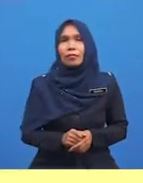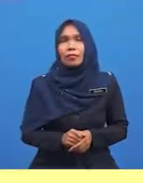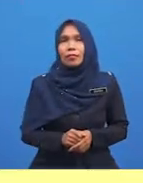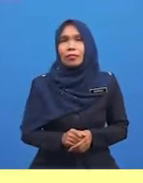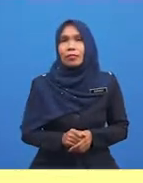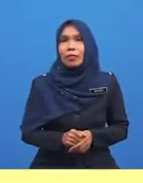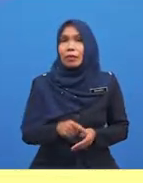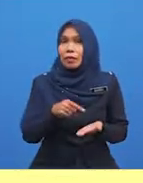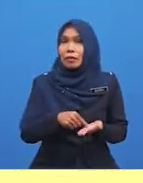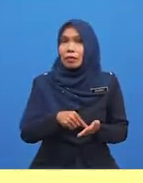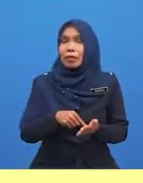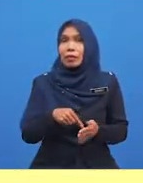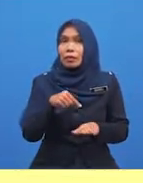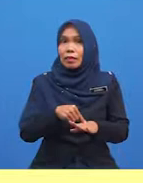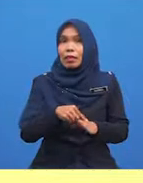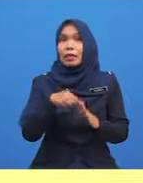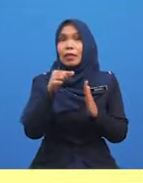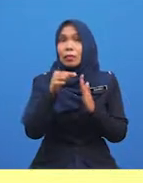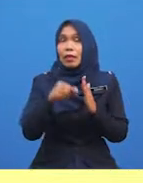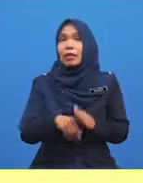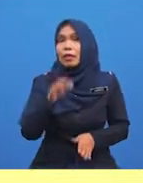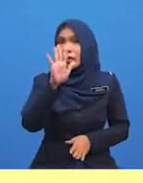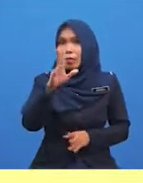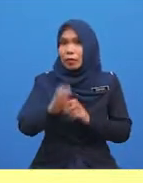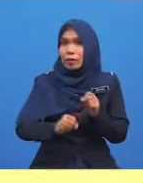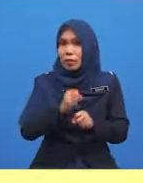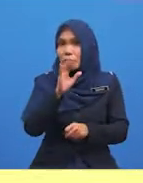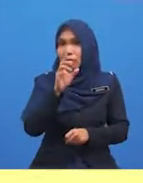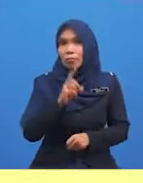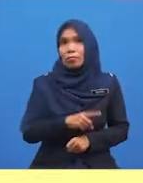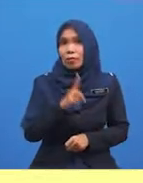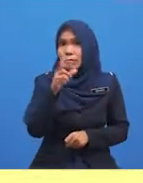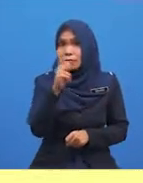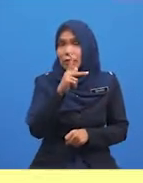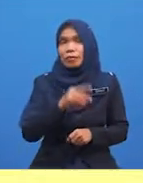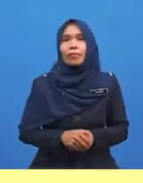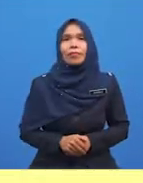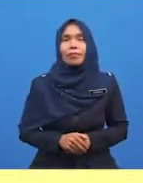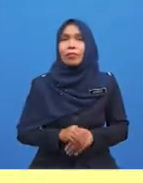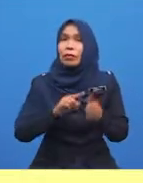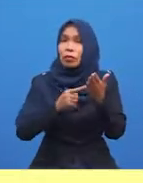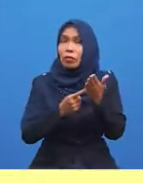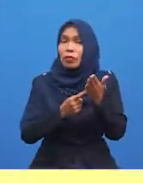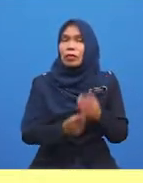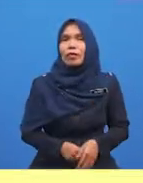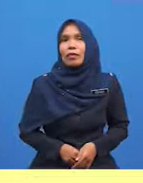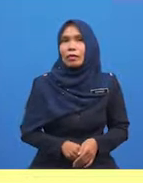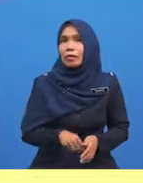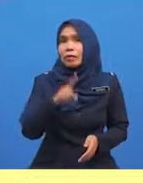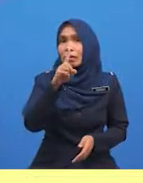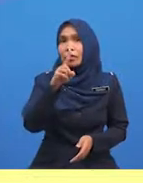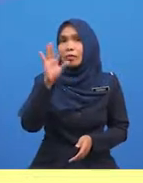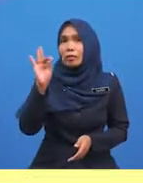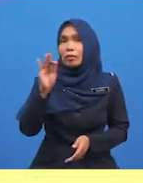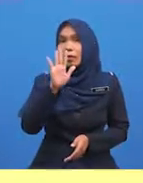diadakan 5 tahun sekali. Untuk pengetahuan semua pelajar, bermula tahun 1955 hingga